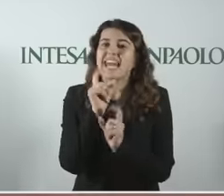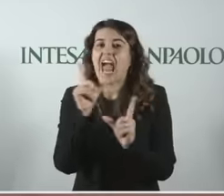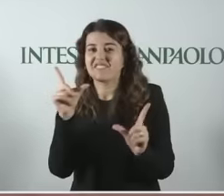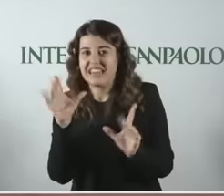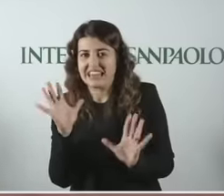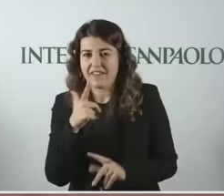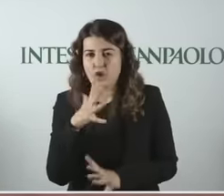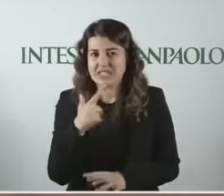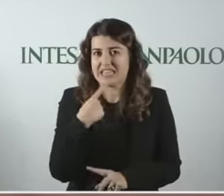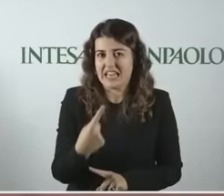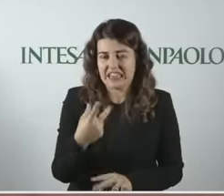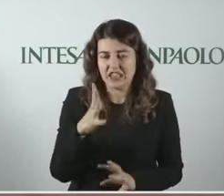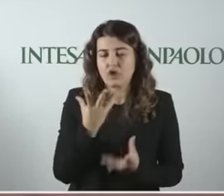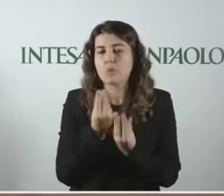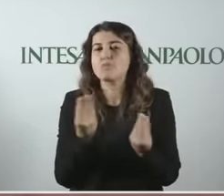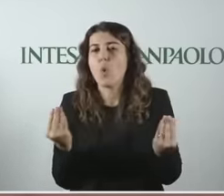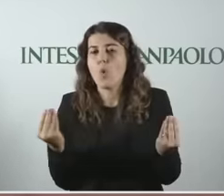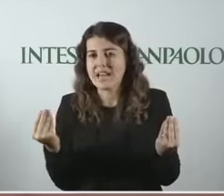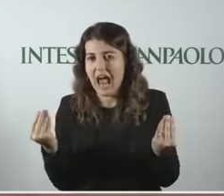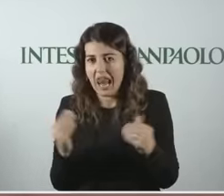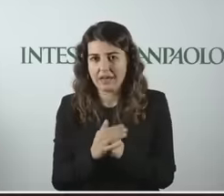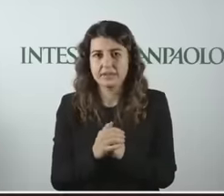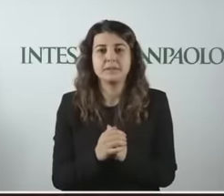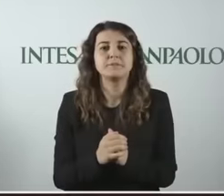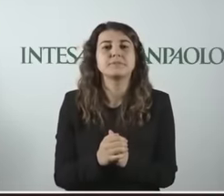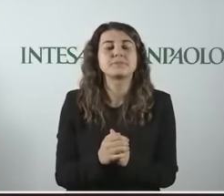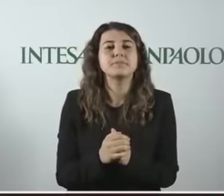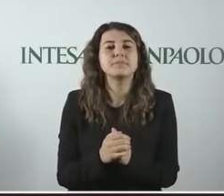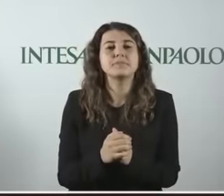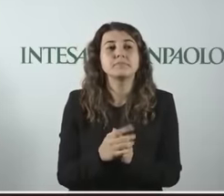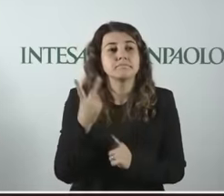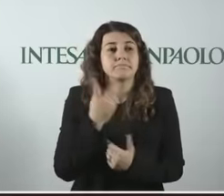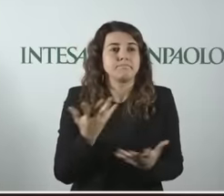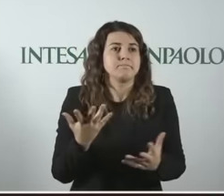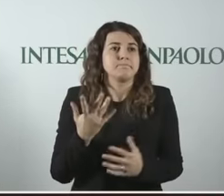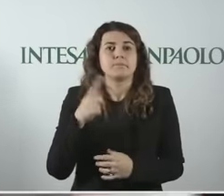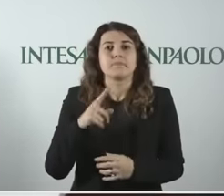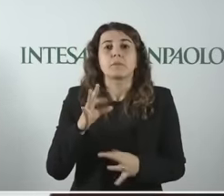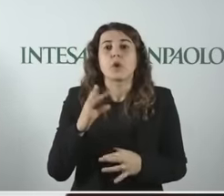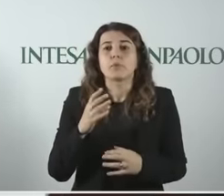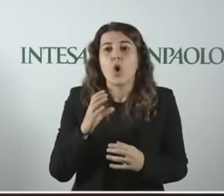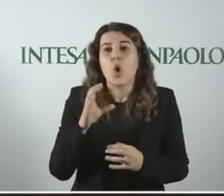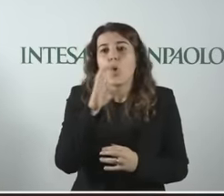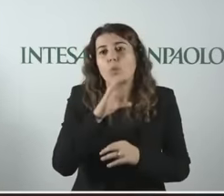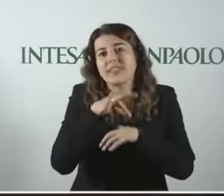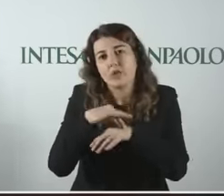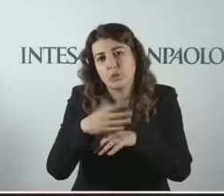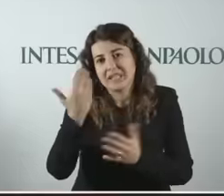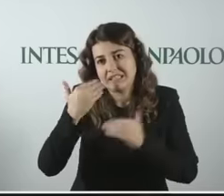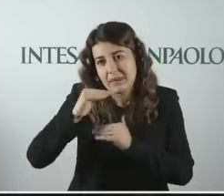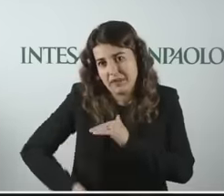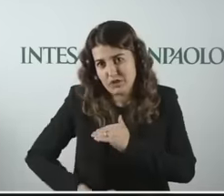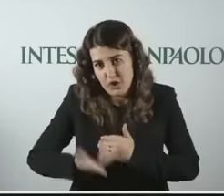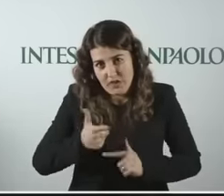perché come dire è un neutro plurale ehm non è non è che ci fosse il genere della guida turistica nel Medioevo Ecco